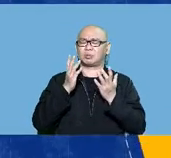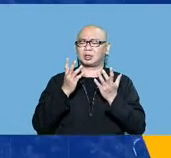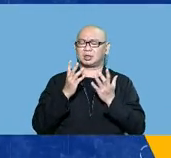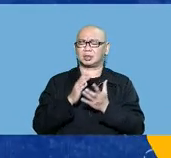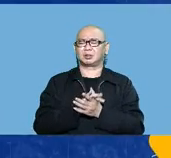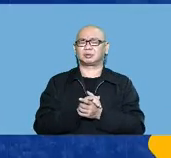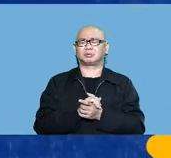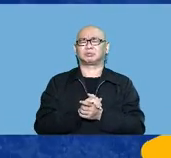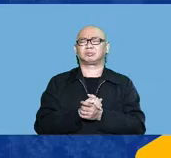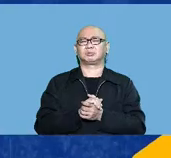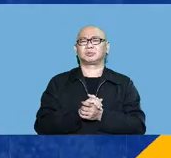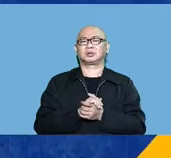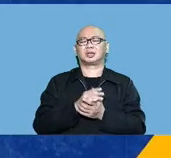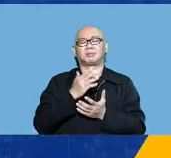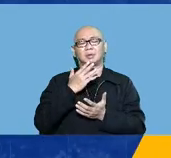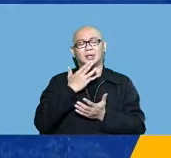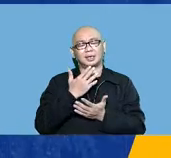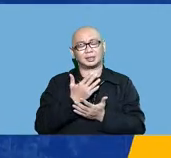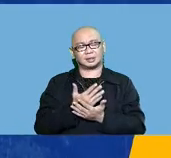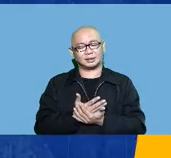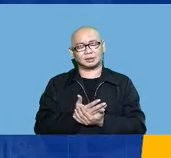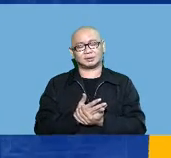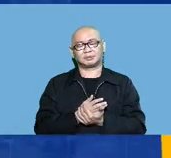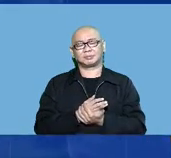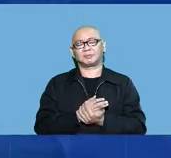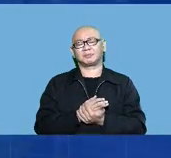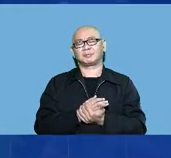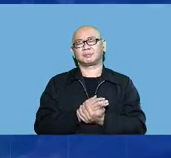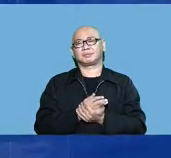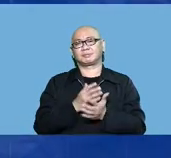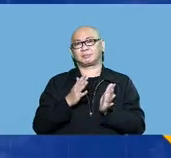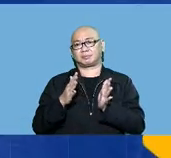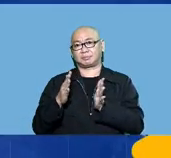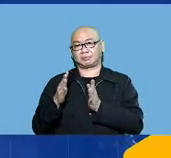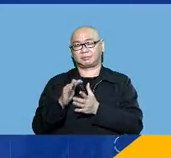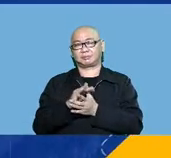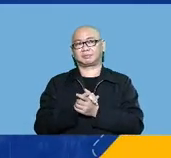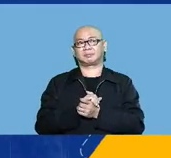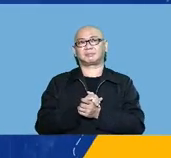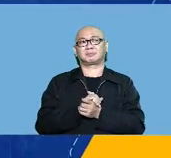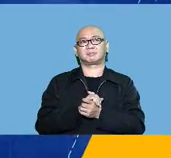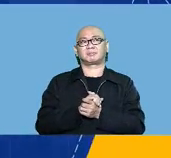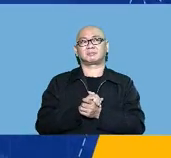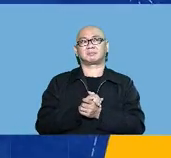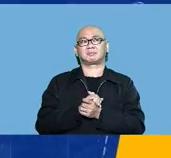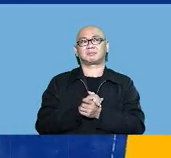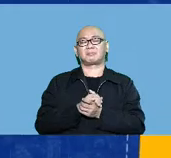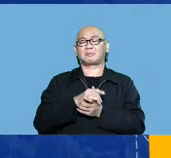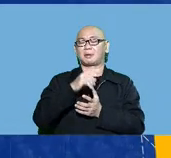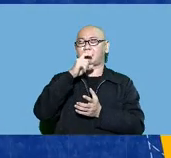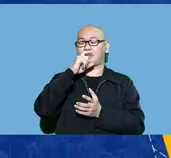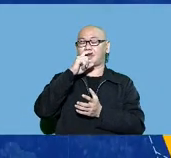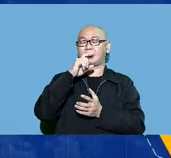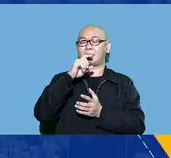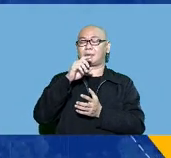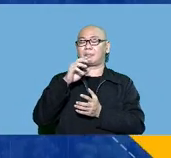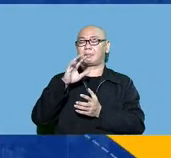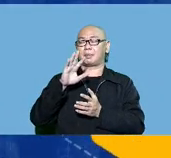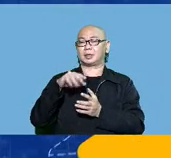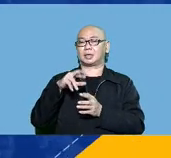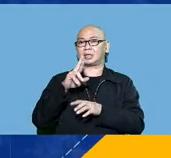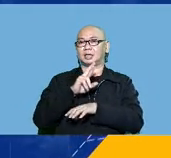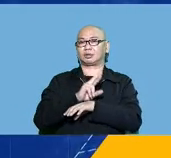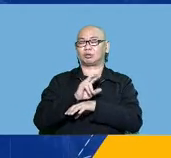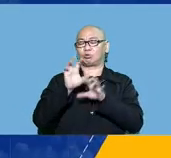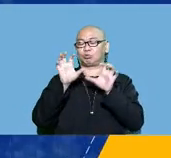duha. Terima kasih. Kemudian Bapak-bapak mantan Rektor UNES yang telah